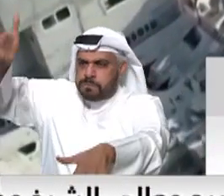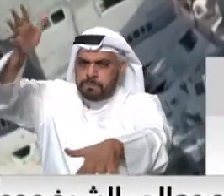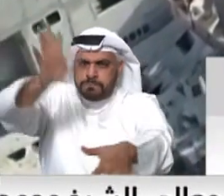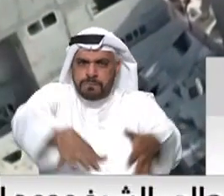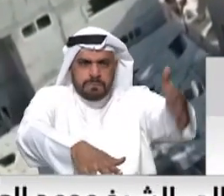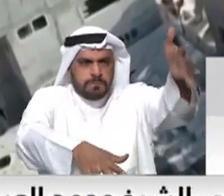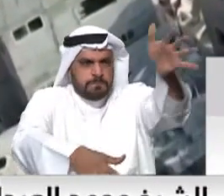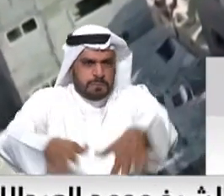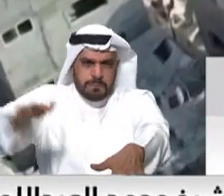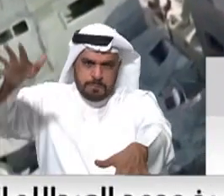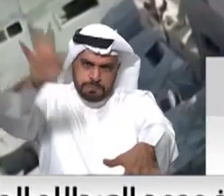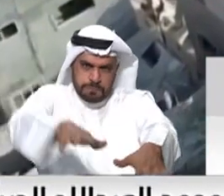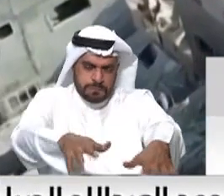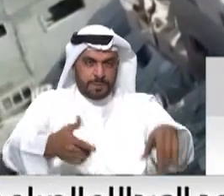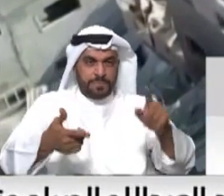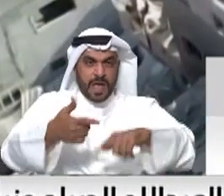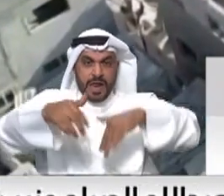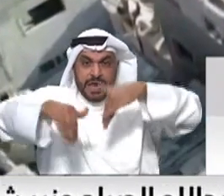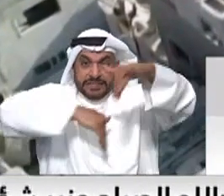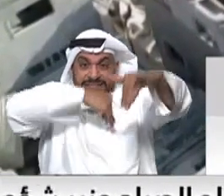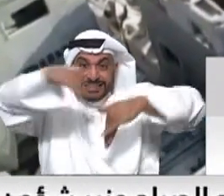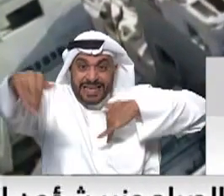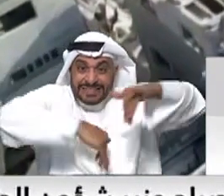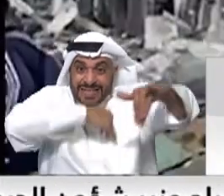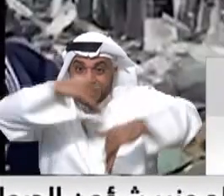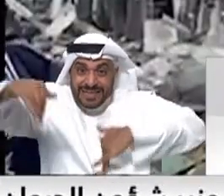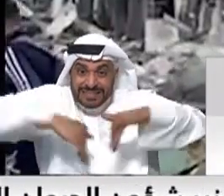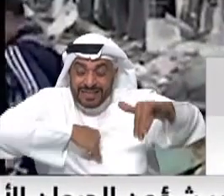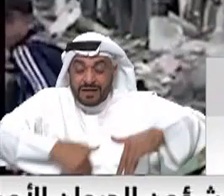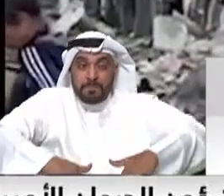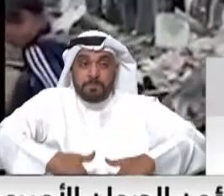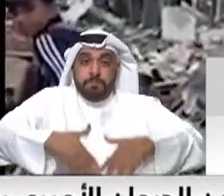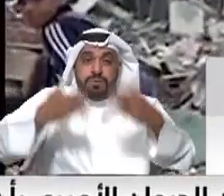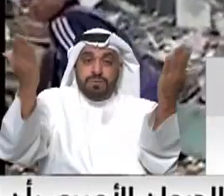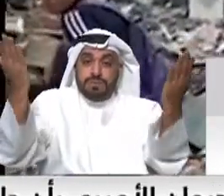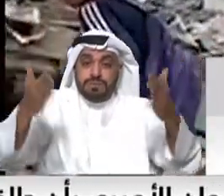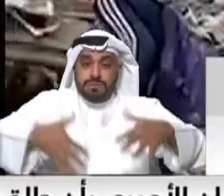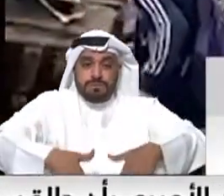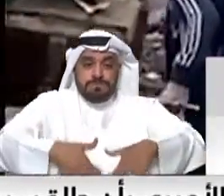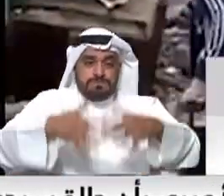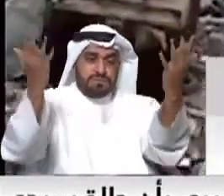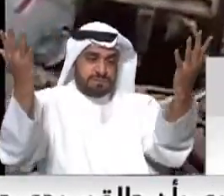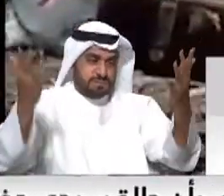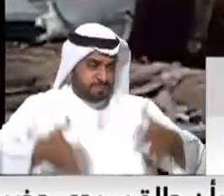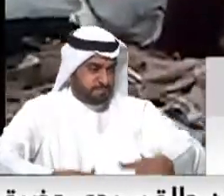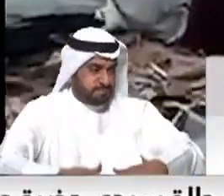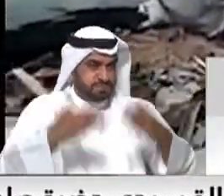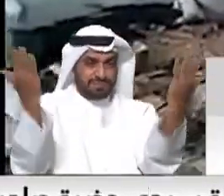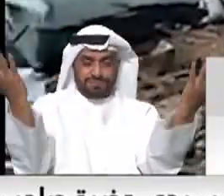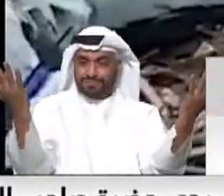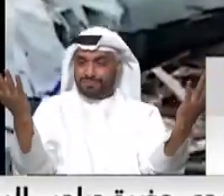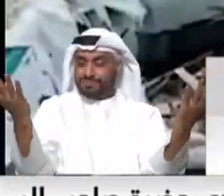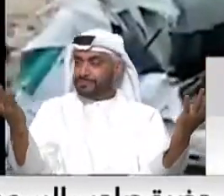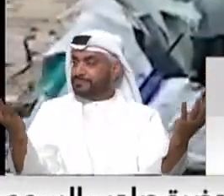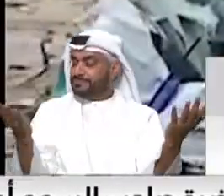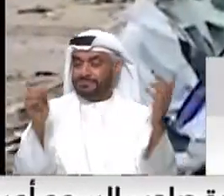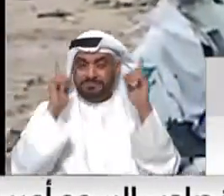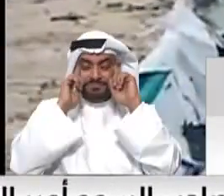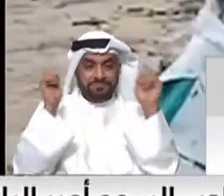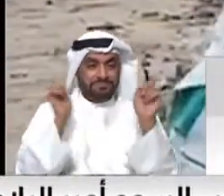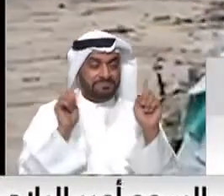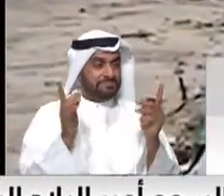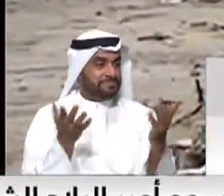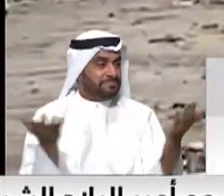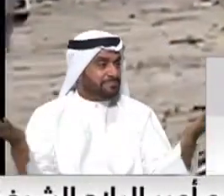يعيشون بالتمسك بالأمل من خلال هدنة مؤقتة. محسريان الهدنة